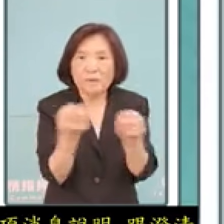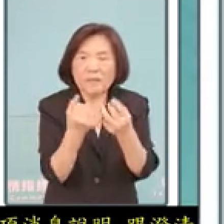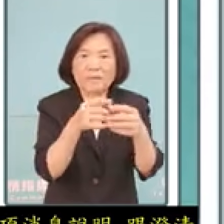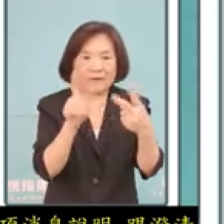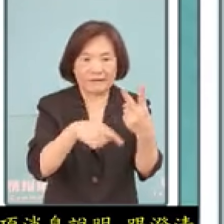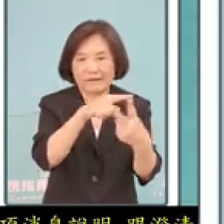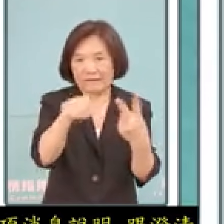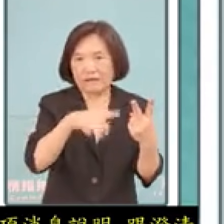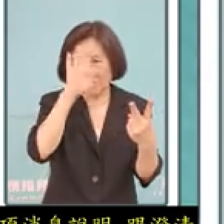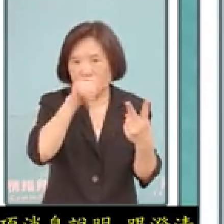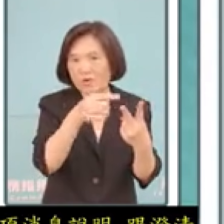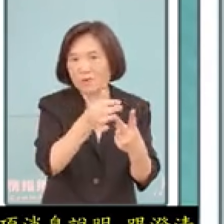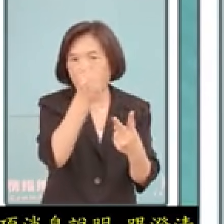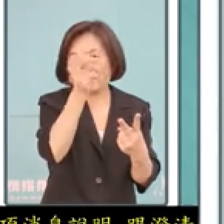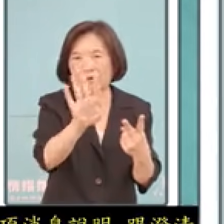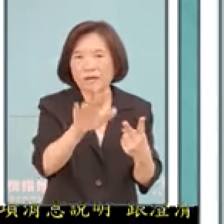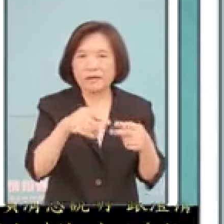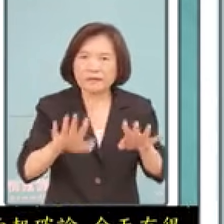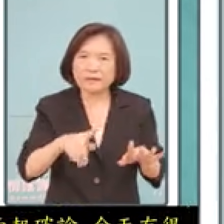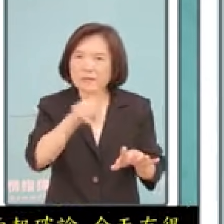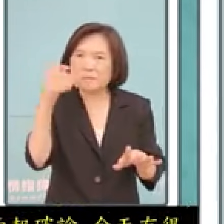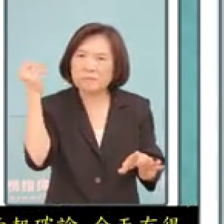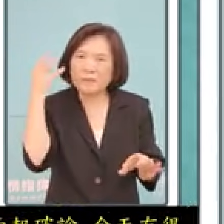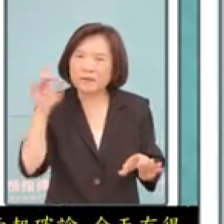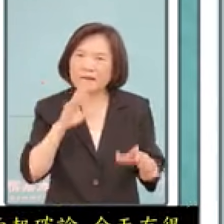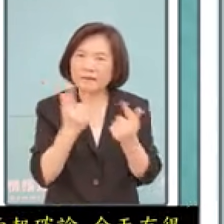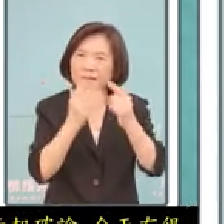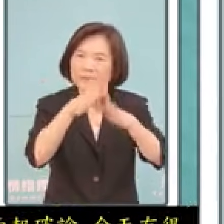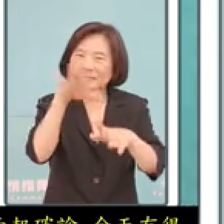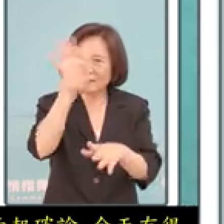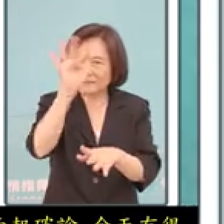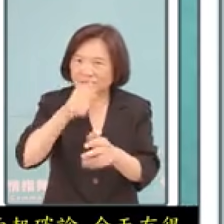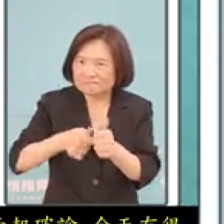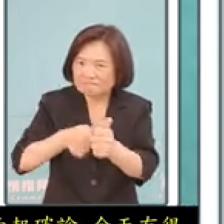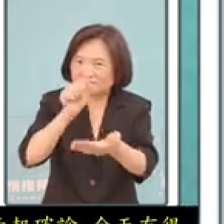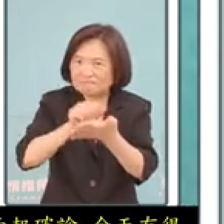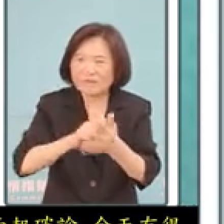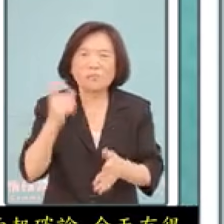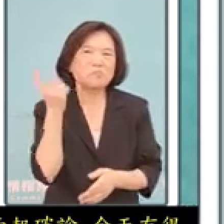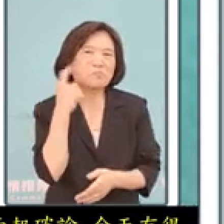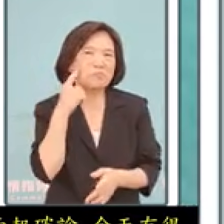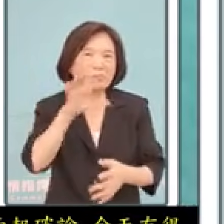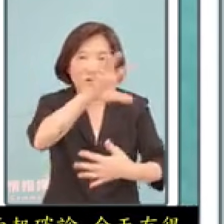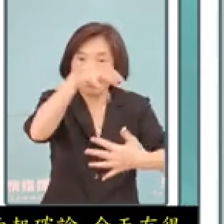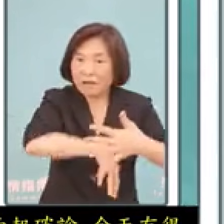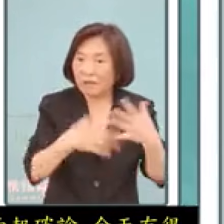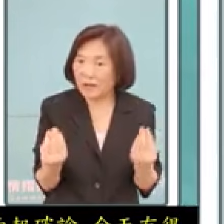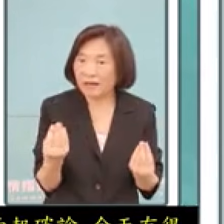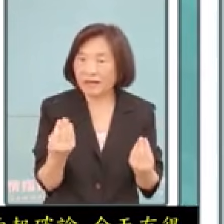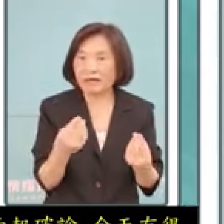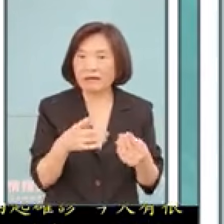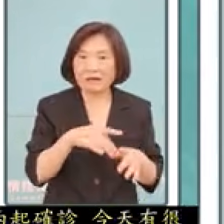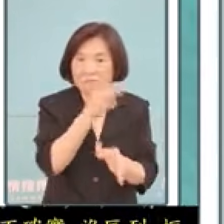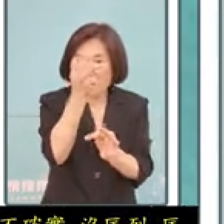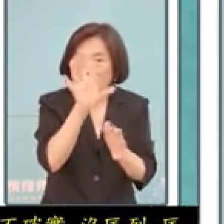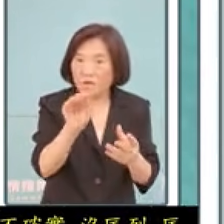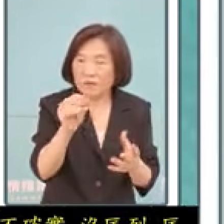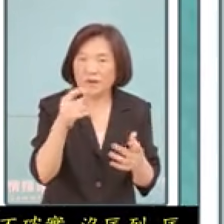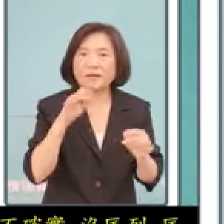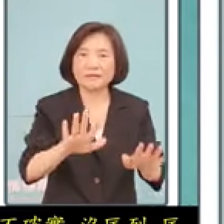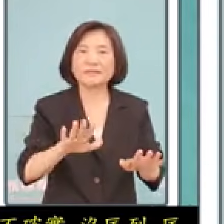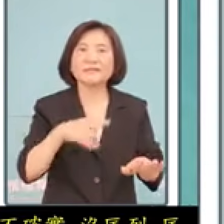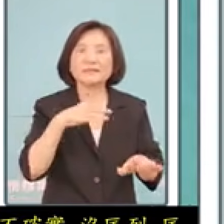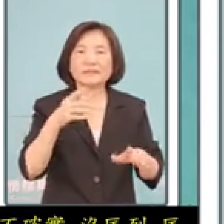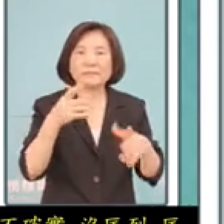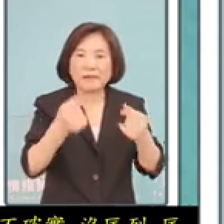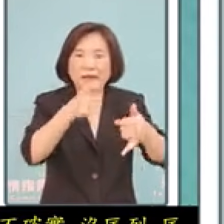案例。那今天呢，也有很多人在讲台北市的疫调是不是不确实，没有框列，没有框列到正确的人。今天刚好有